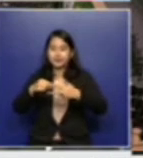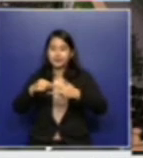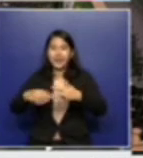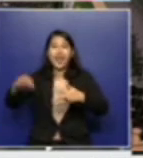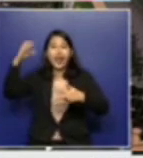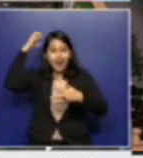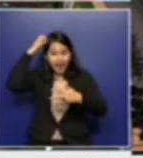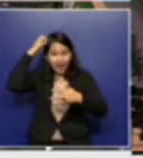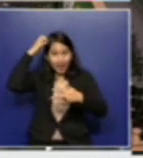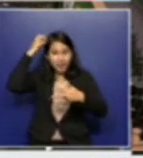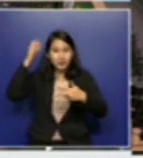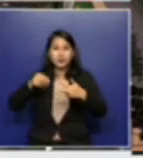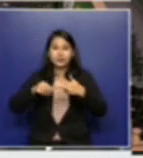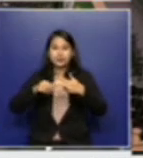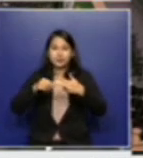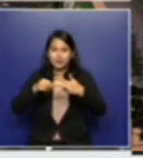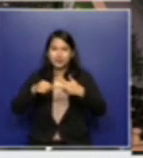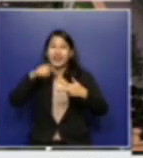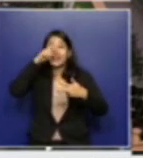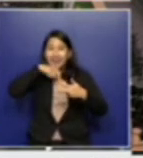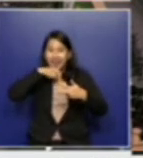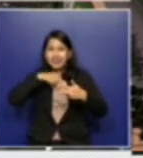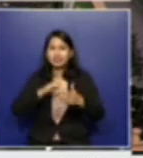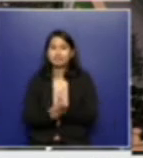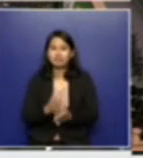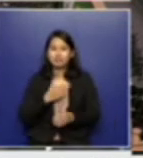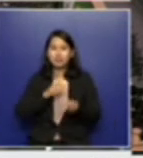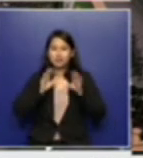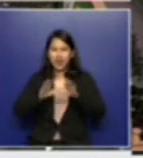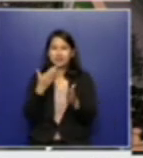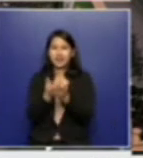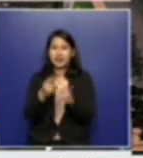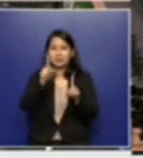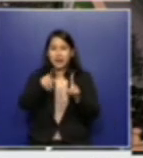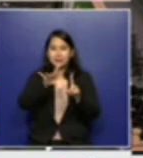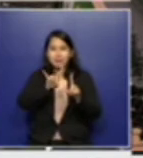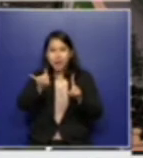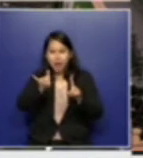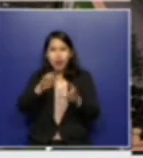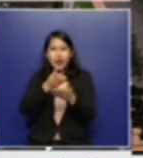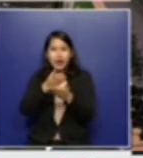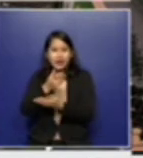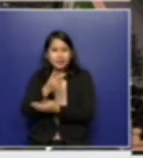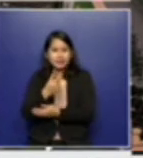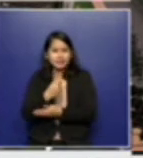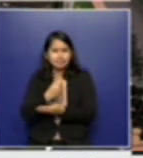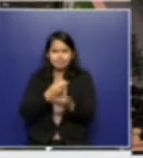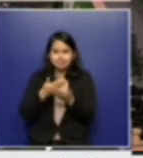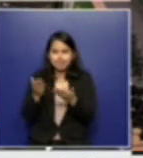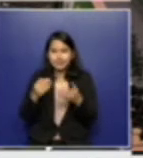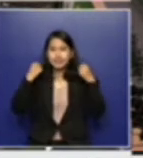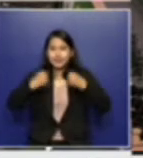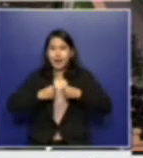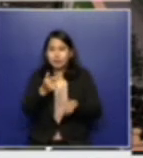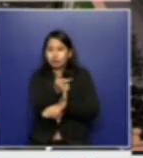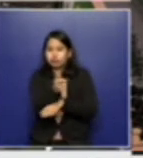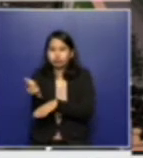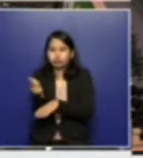ลาวครับผมฝากท่านนะครับ 1,800 ล้านเนี่ยท่านเอาไปซื้อเครื่องพ่นลมสำหรับ